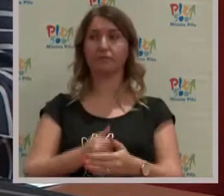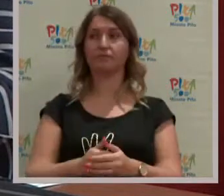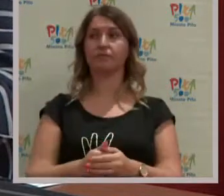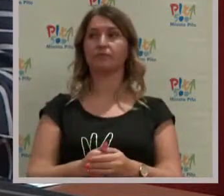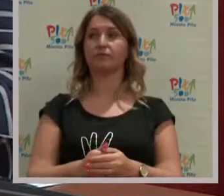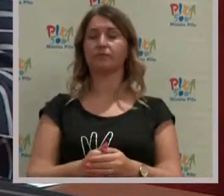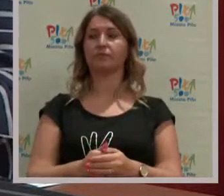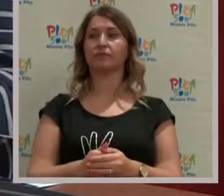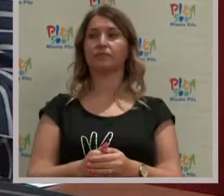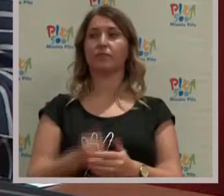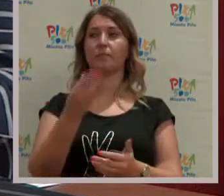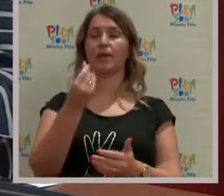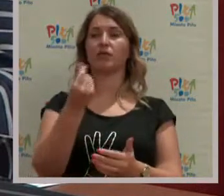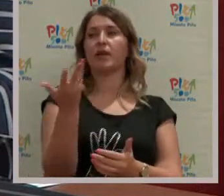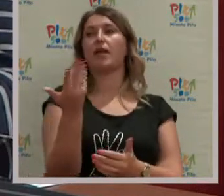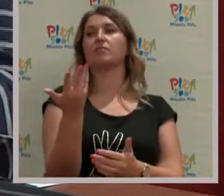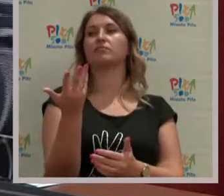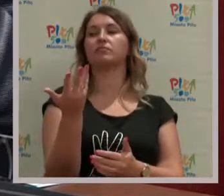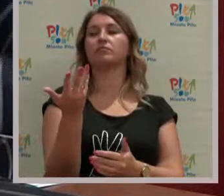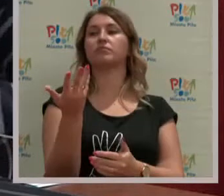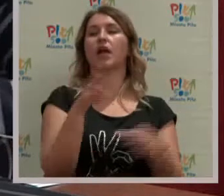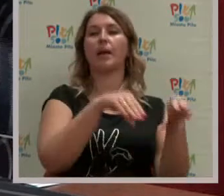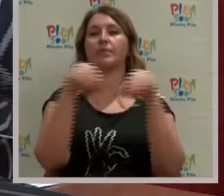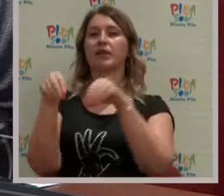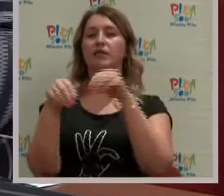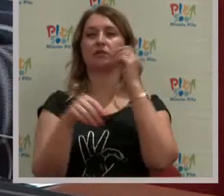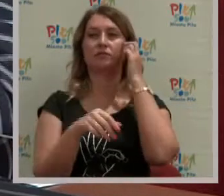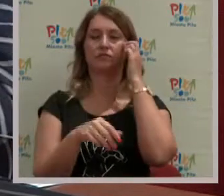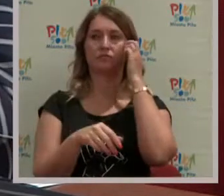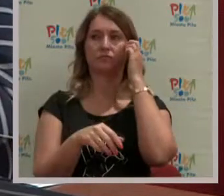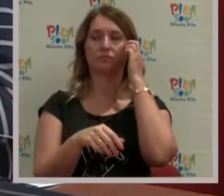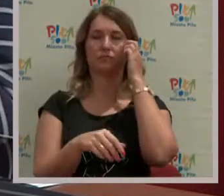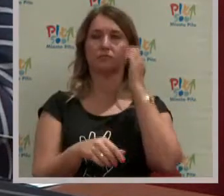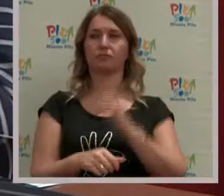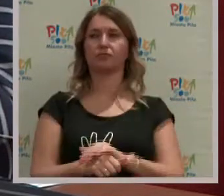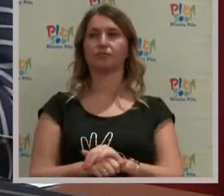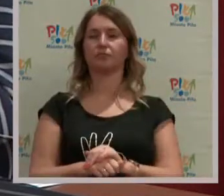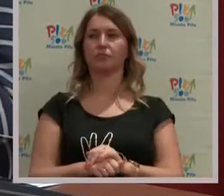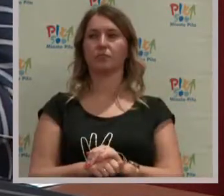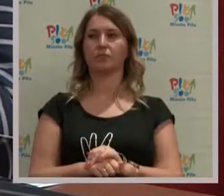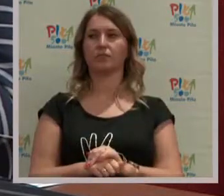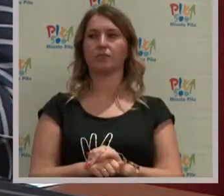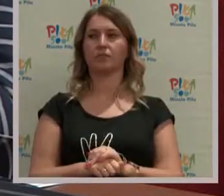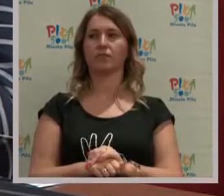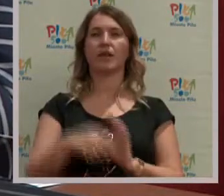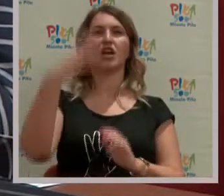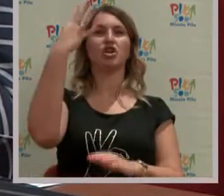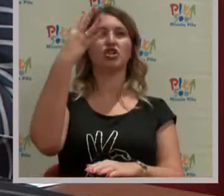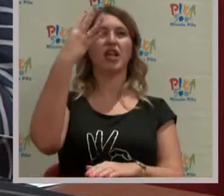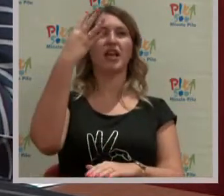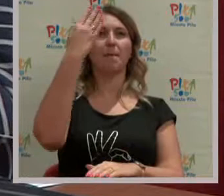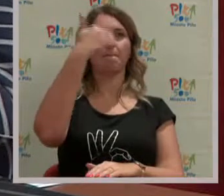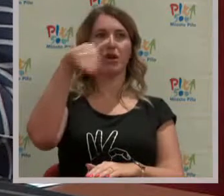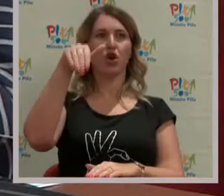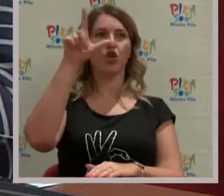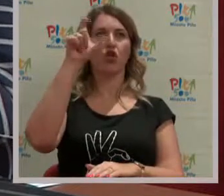kwota jeżeli chodzi o nakłady finansowe przekazane które będą przekazane do spółki to 4 miliony